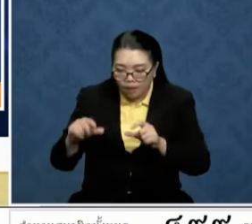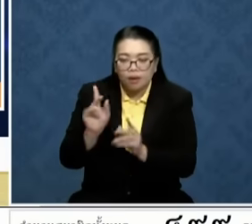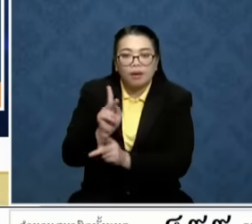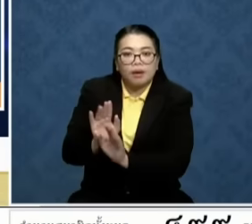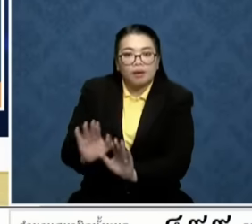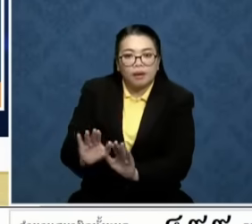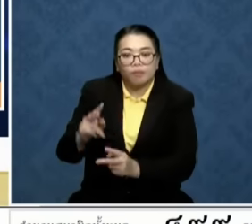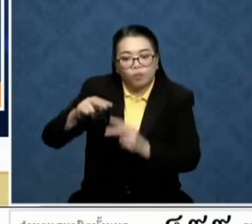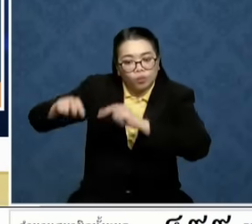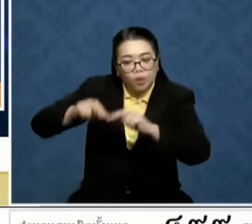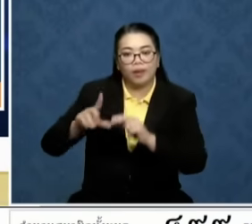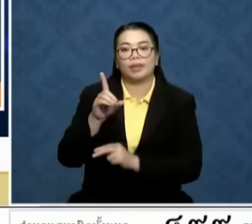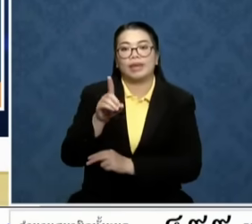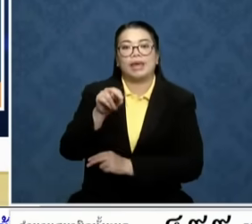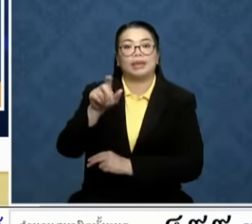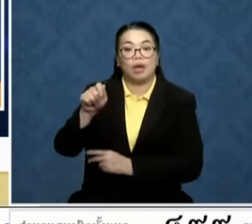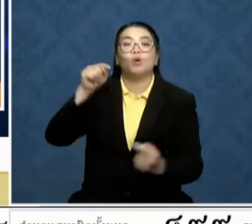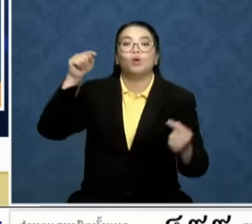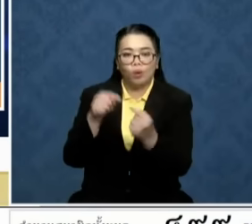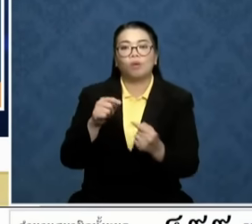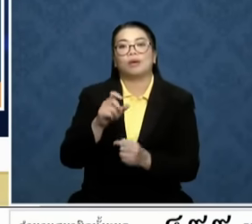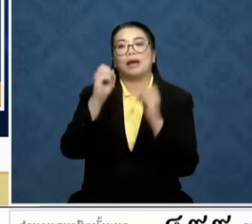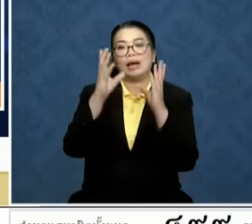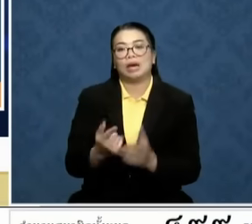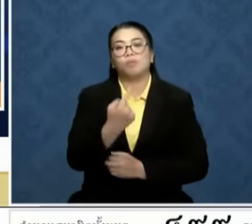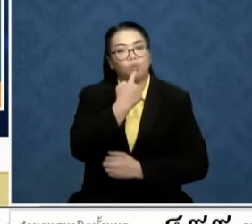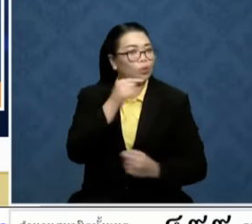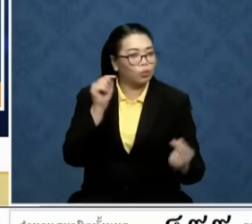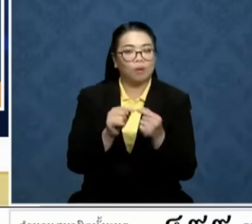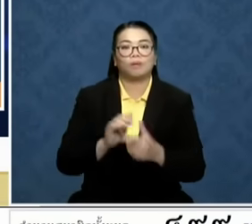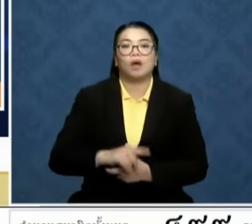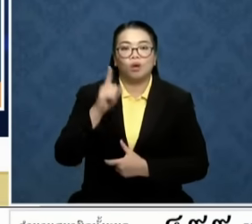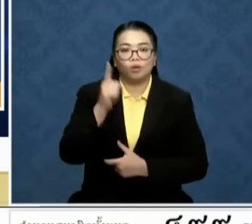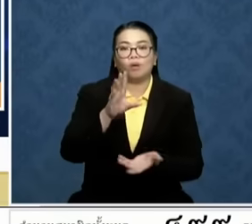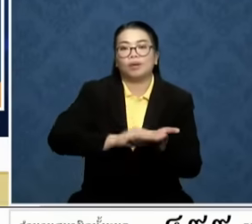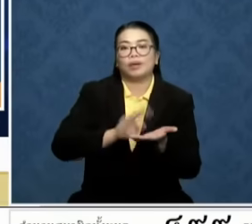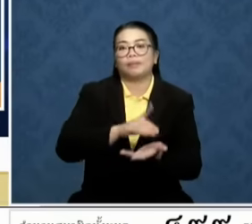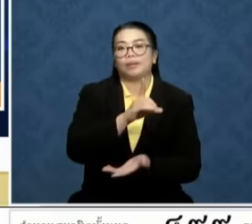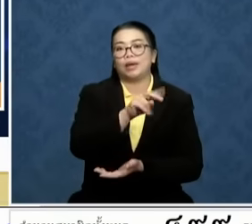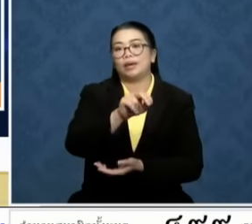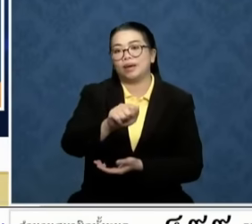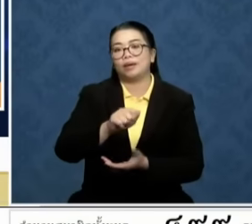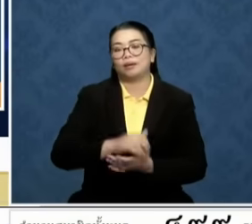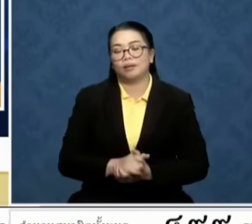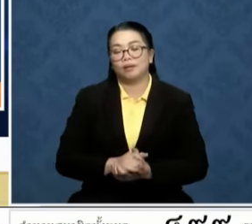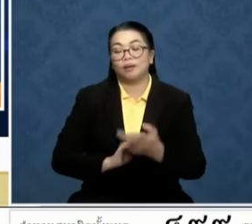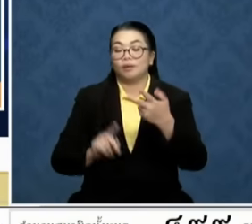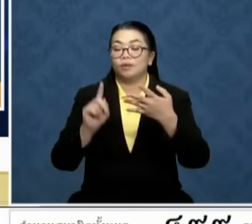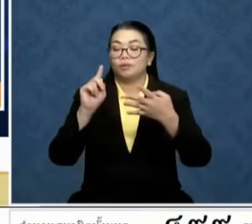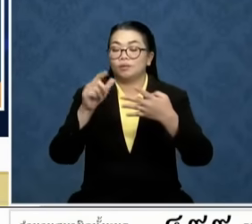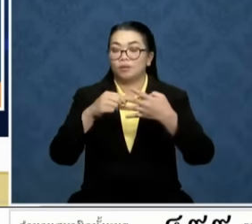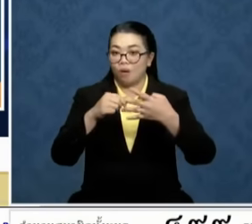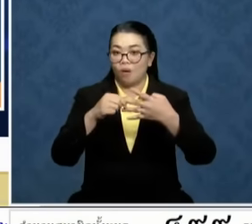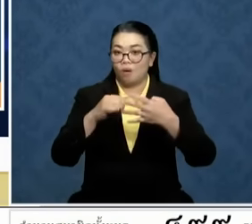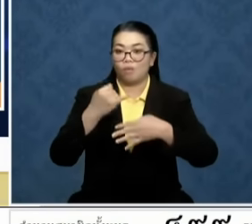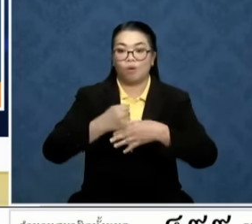เพื่อสำหรับตัว DNAก็ตรงตามที่ท่านอาจารย์พดีเนี่ยว่าไว้เมื่อสักครู่นี้ 2เมื่อ